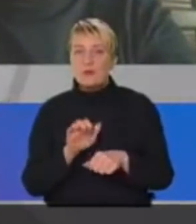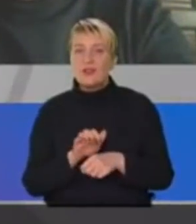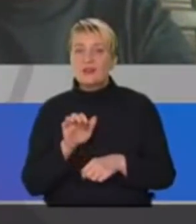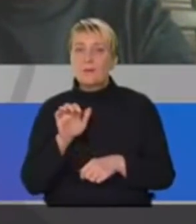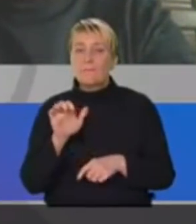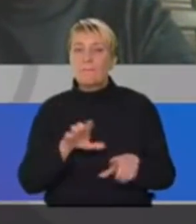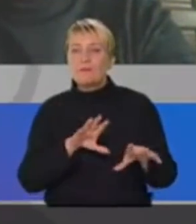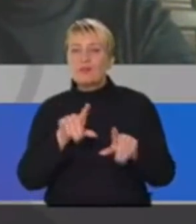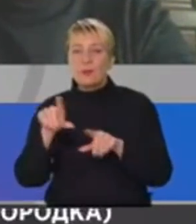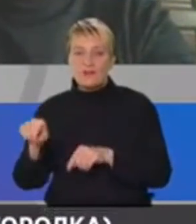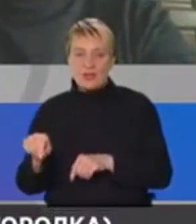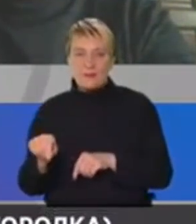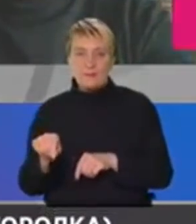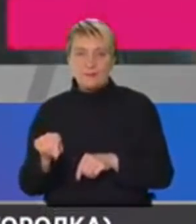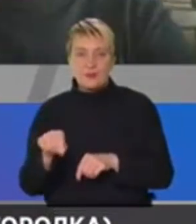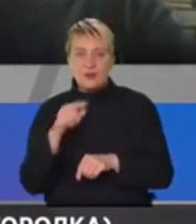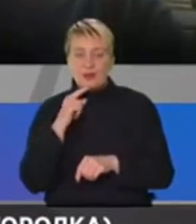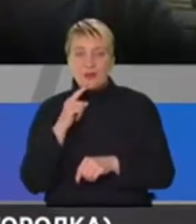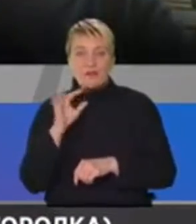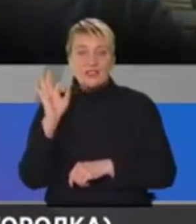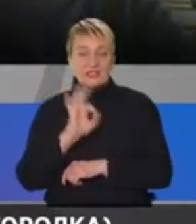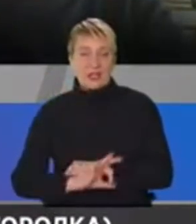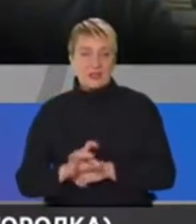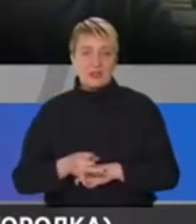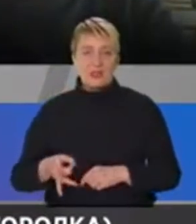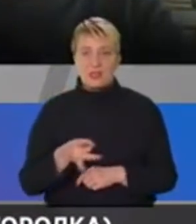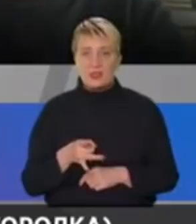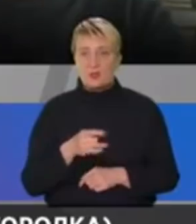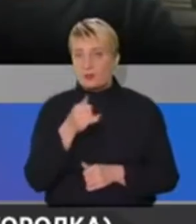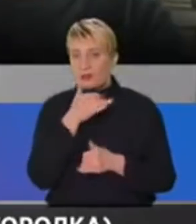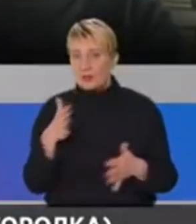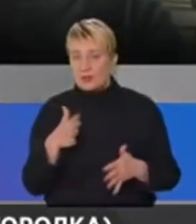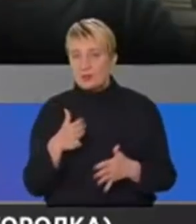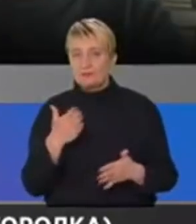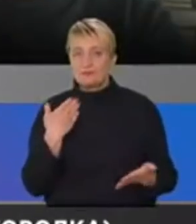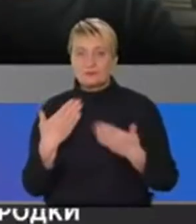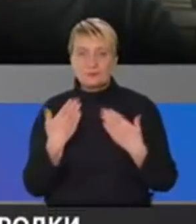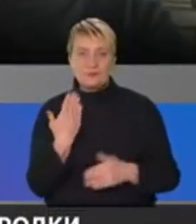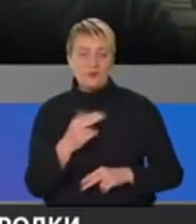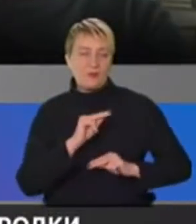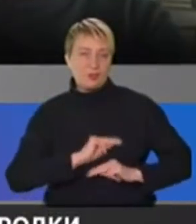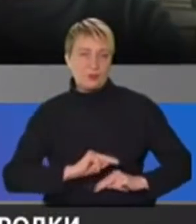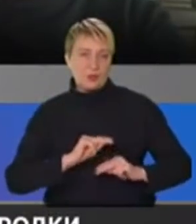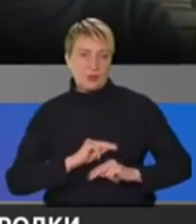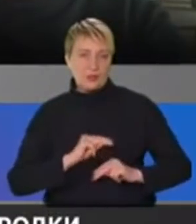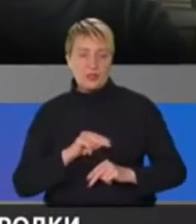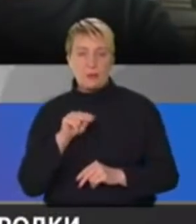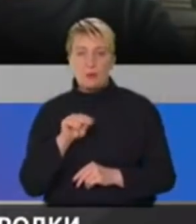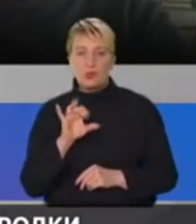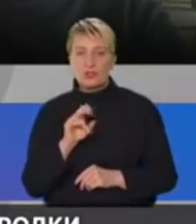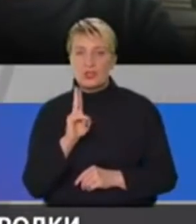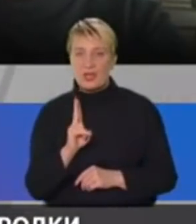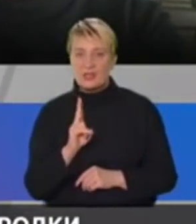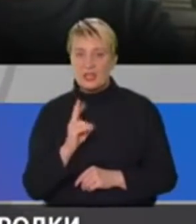в західні регіони. Ну, тоді розкажіть, ми просто не змогли зв'язатися з вашим колегою по Черкаській області